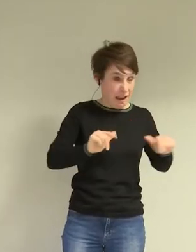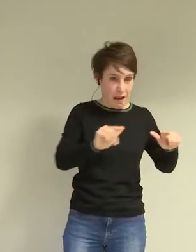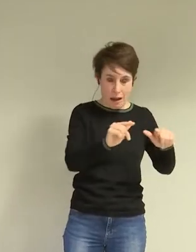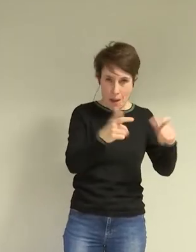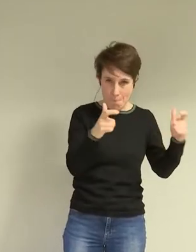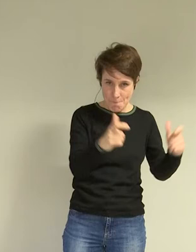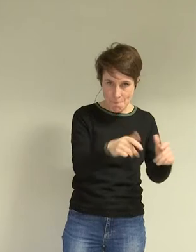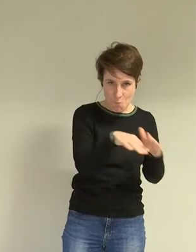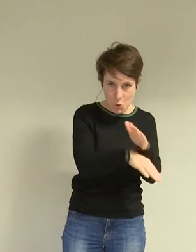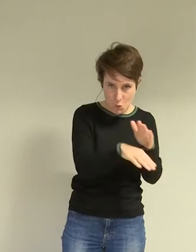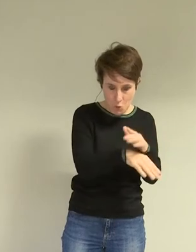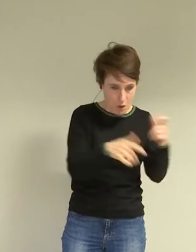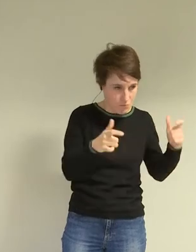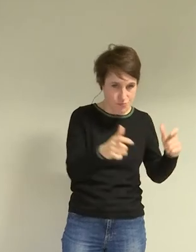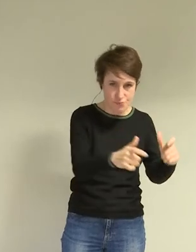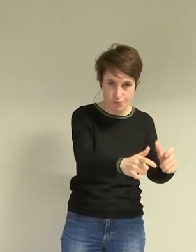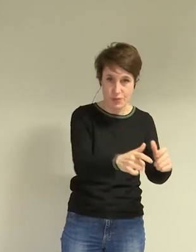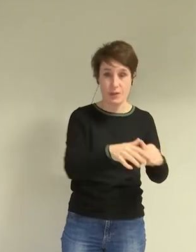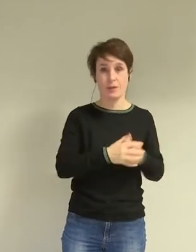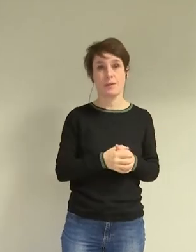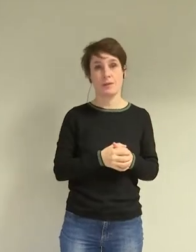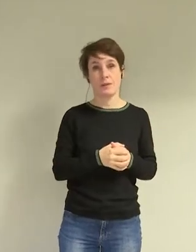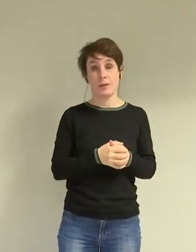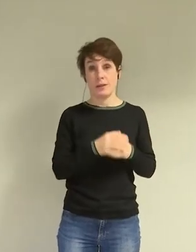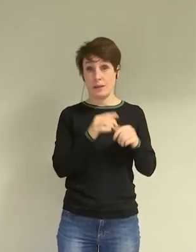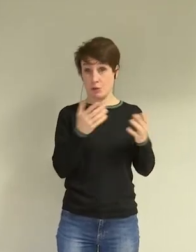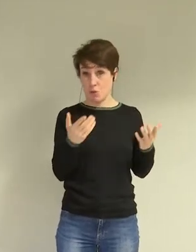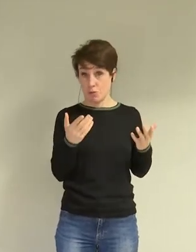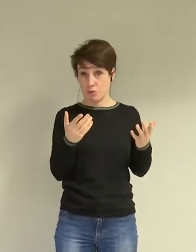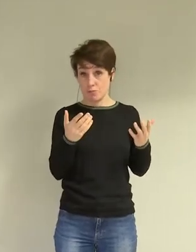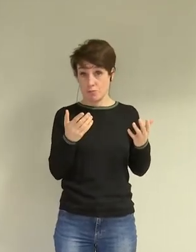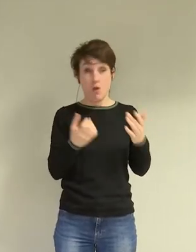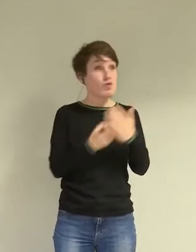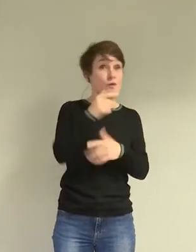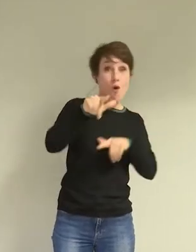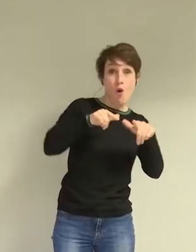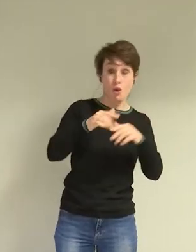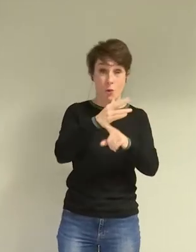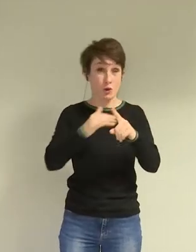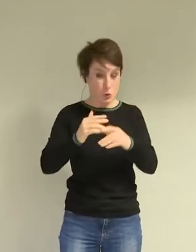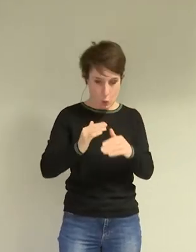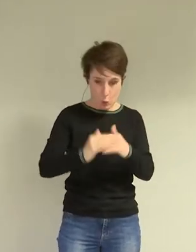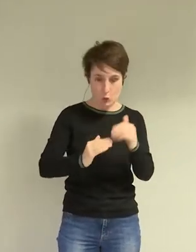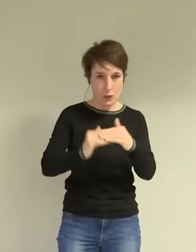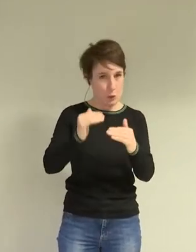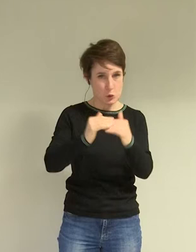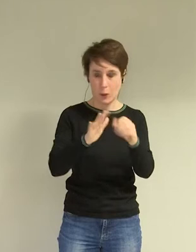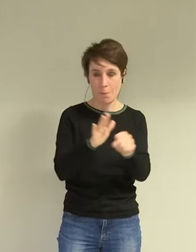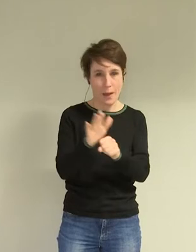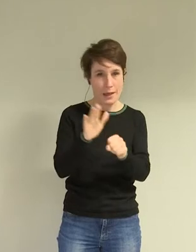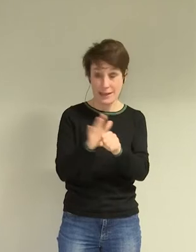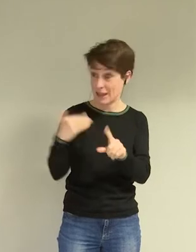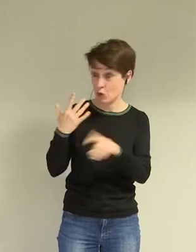parc hlm en 2020 et la construction de nouveaux logements sociaux reste insuffisante en baisse constante depuis le début du quinquennat